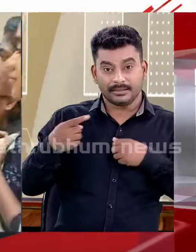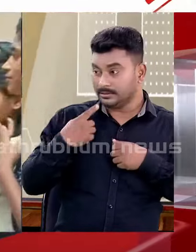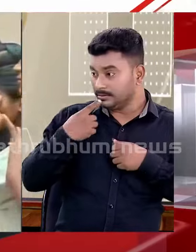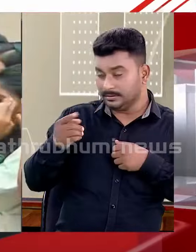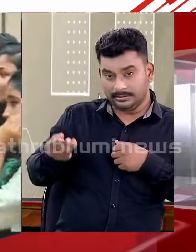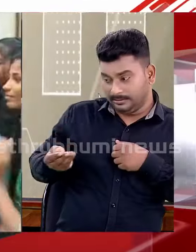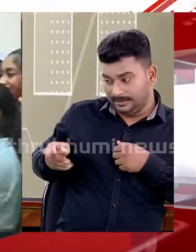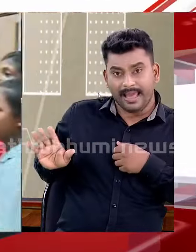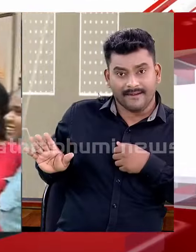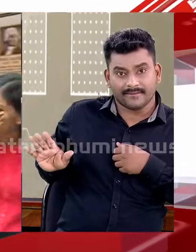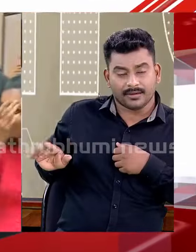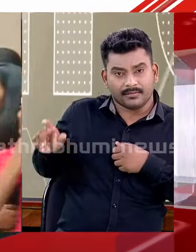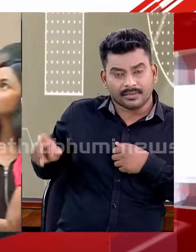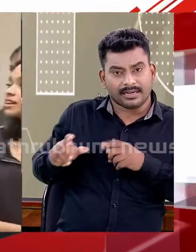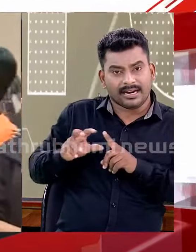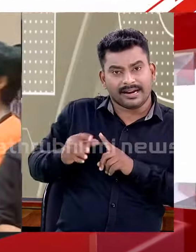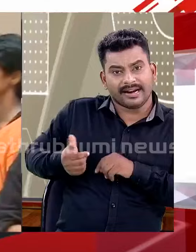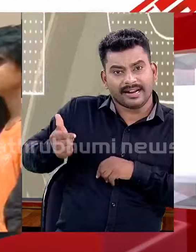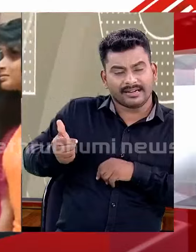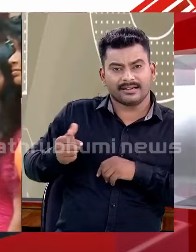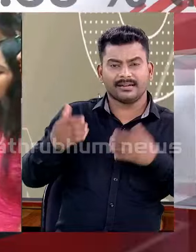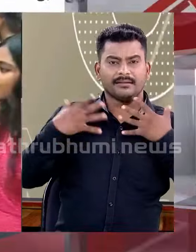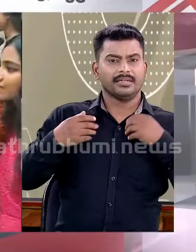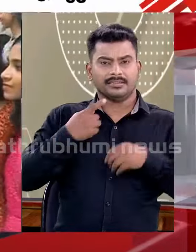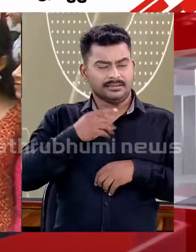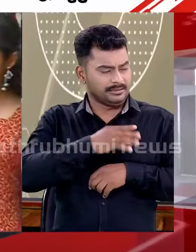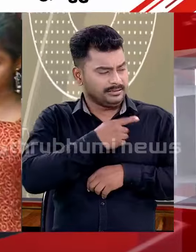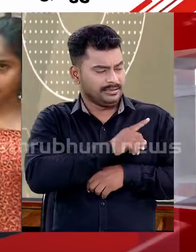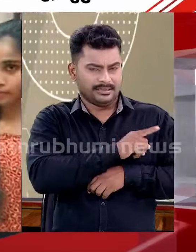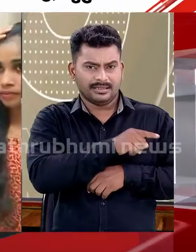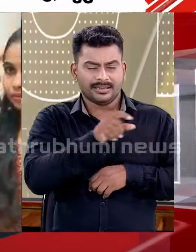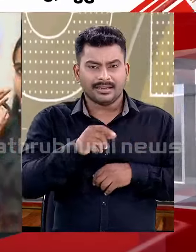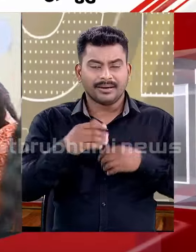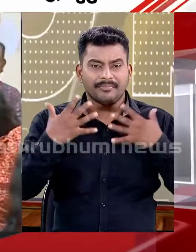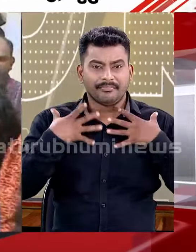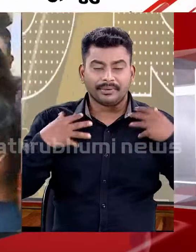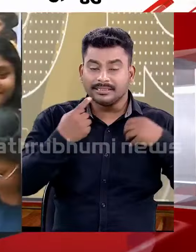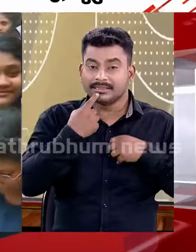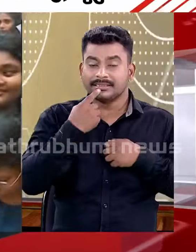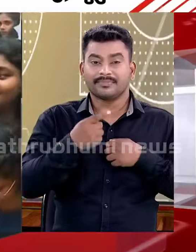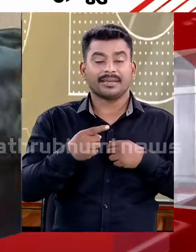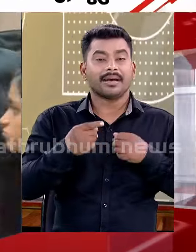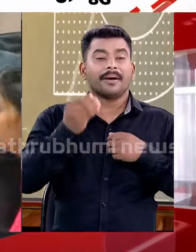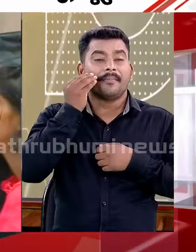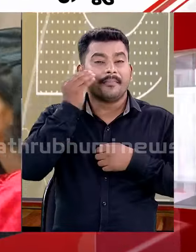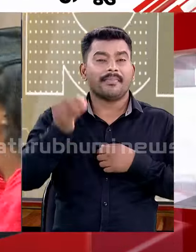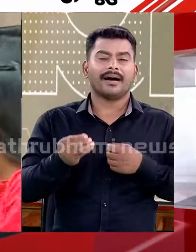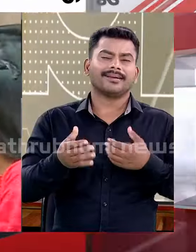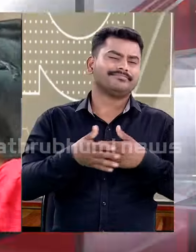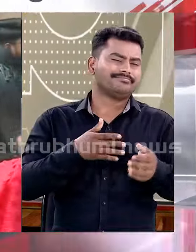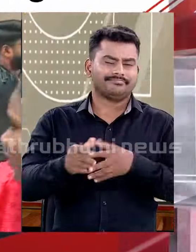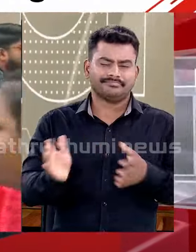മന്ത്രിയുടെ തൊട്ടടുത്ത് തന്നെ പൊതുവിദ്യാഭ്യാസ ഡയറക്ടർ ഉണ്ടായിരുന്നു. അദ്ദേഹത്തെ ഇരുത്തിക്കൊണ്ട് തന്നെ വിദ്യാഭ്യാസ മന്ത്രി പറഞ്ഞത് ഇങ്ങനെയാണ്, വാരിക്കോഴി മാർക്ക് കൊടുക്കുന്ന